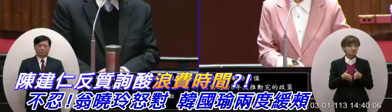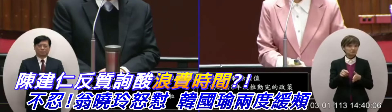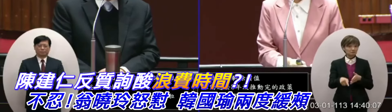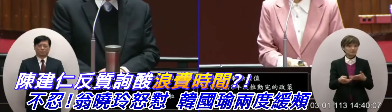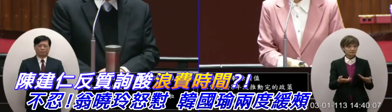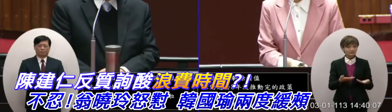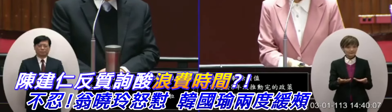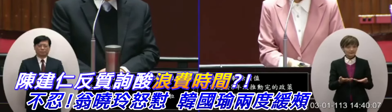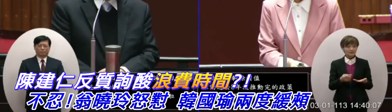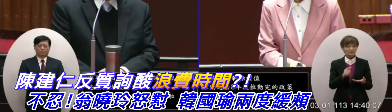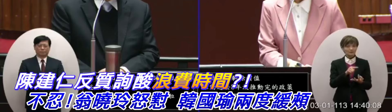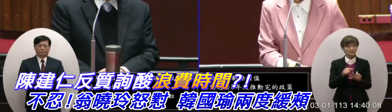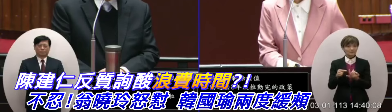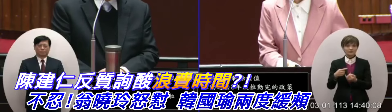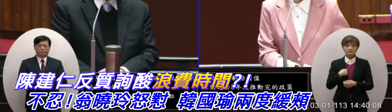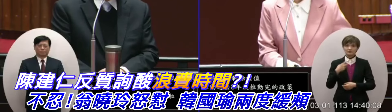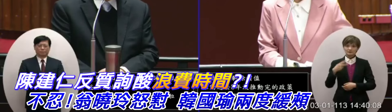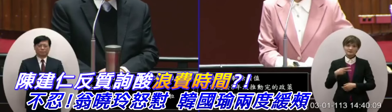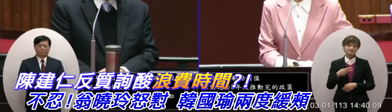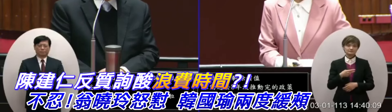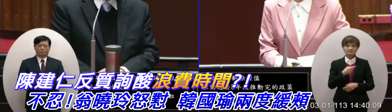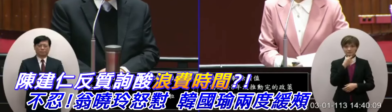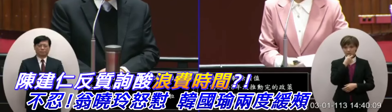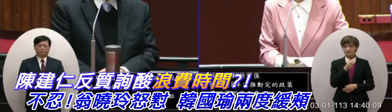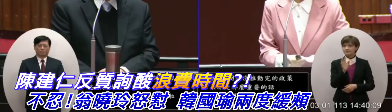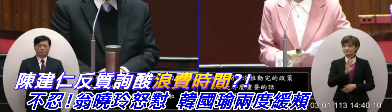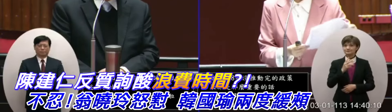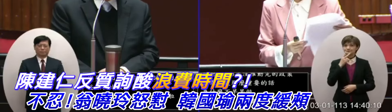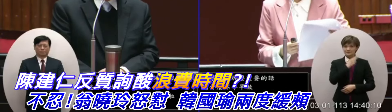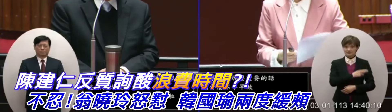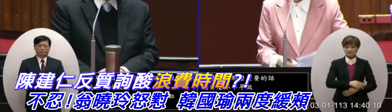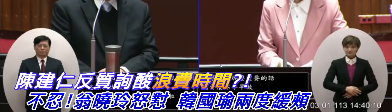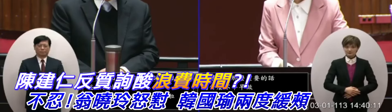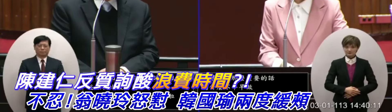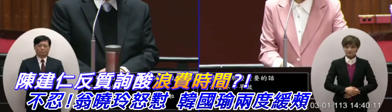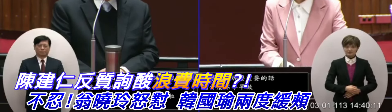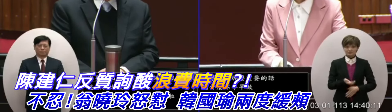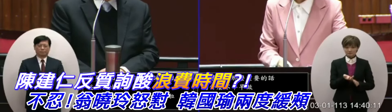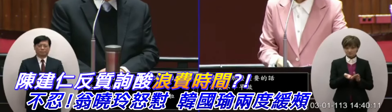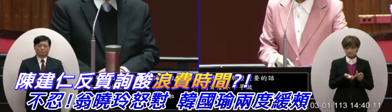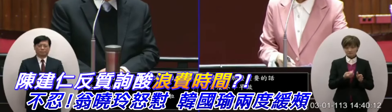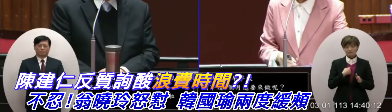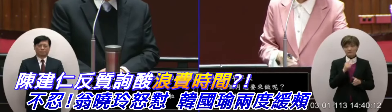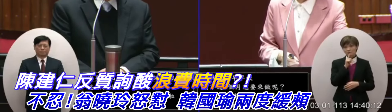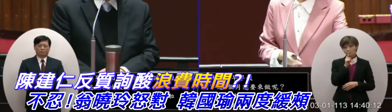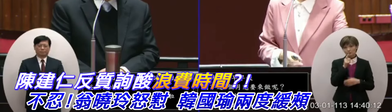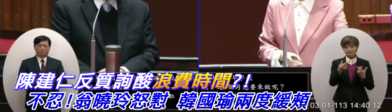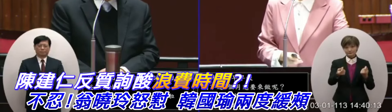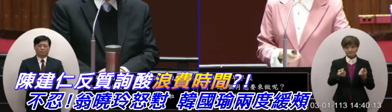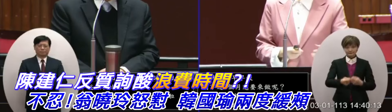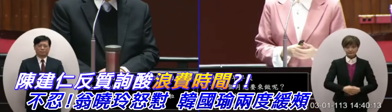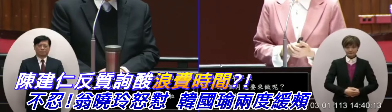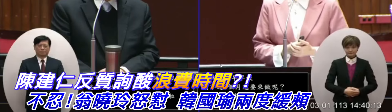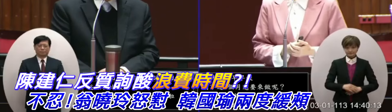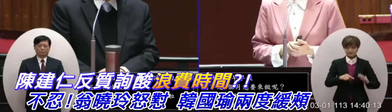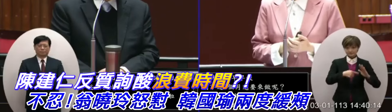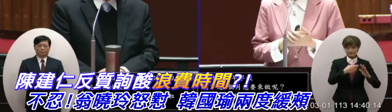里就不再多说了。那么就像我刚刚所说的，基于院